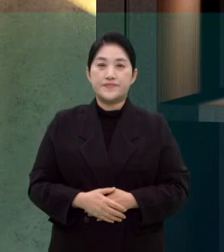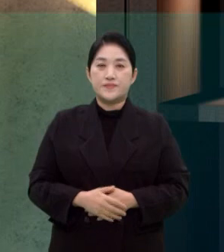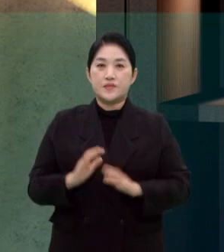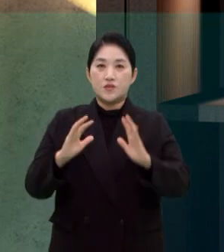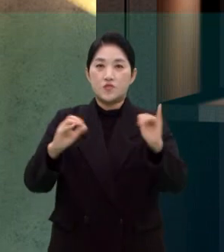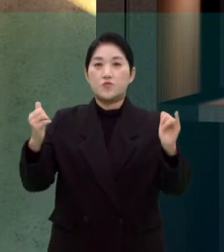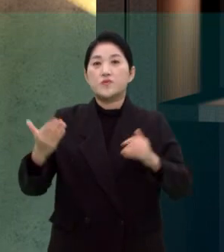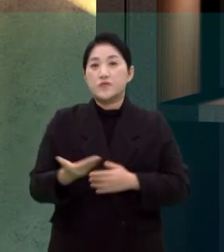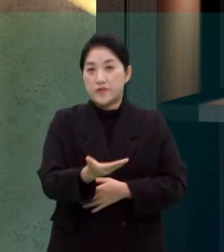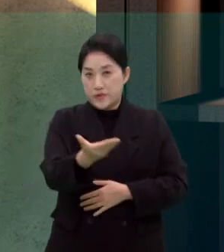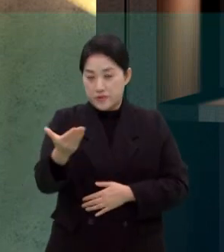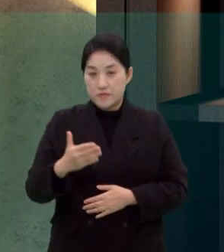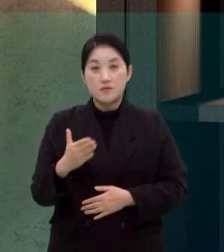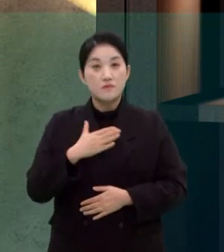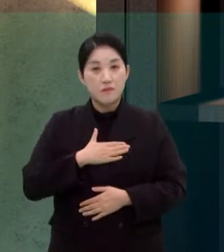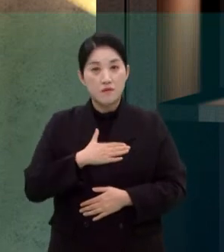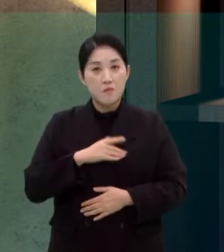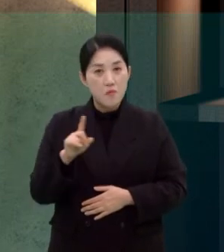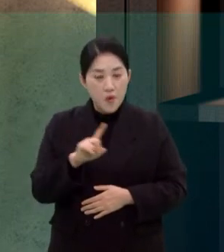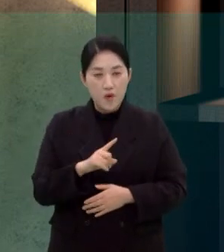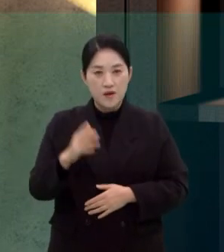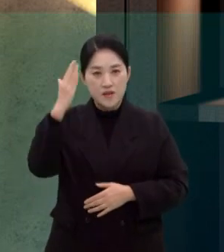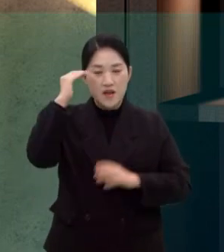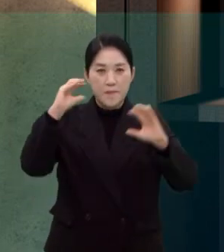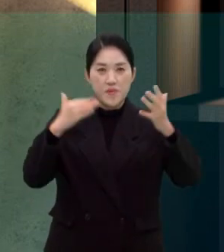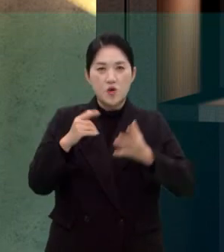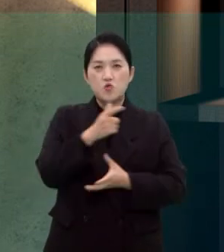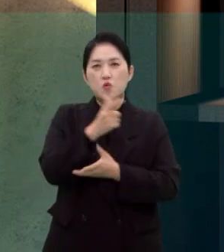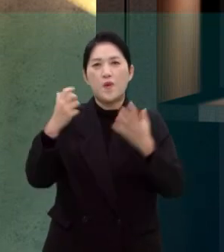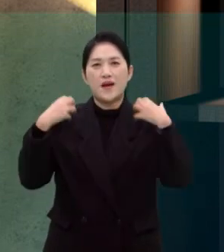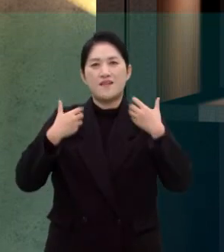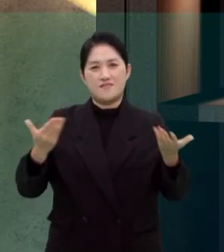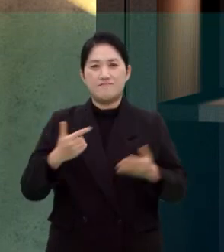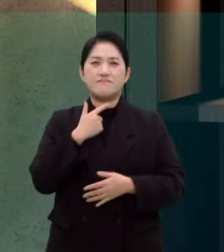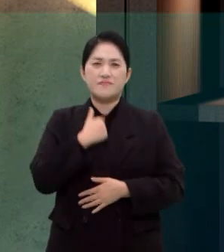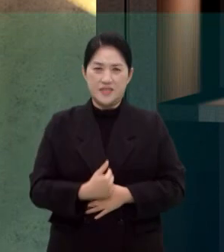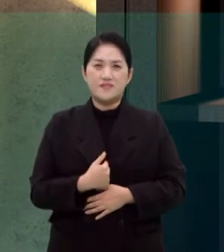국민 여러분, 저는 대한민국의 소방관 출신입니다.